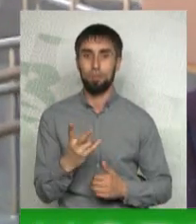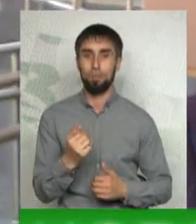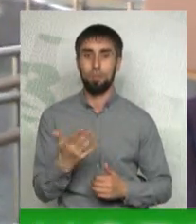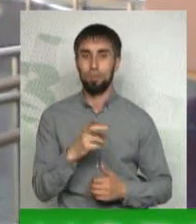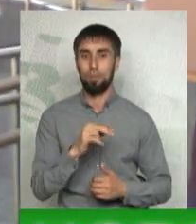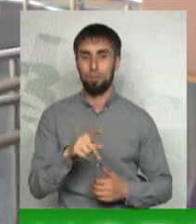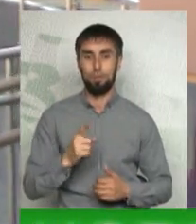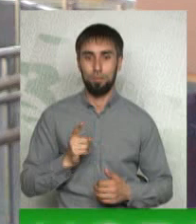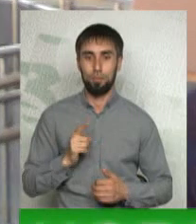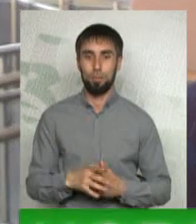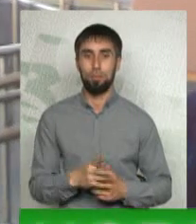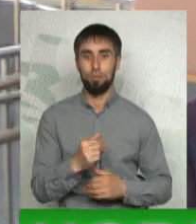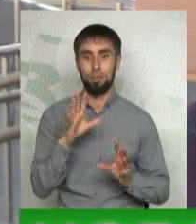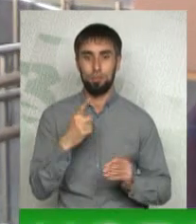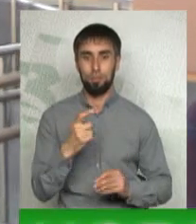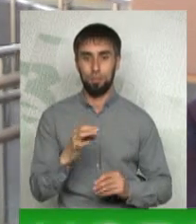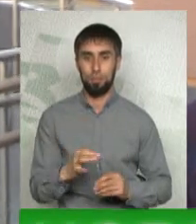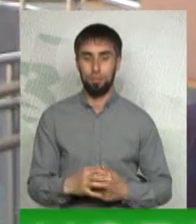ты баллы рассчитываешь? На все 100.